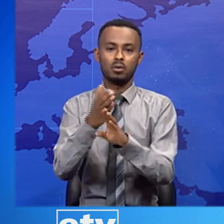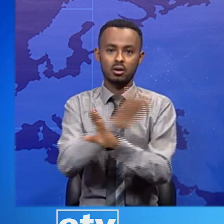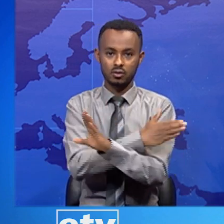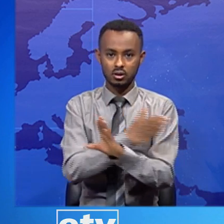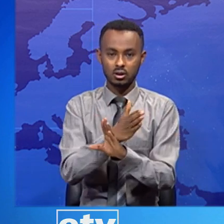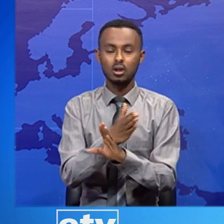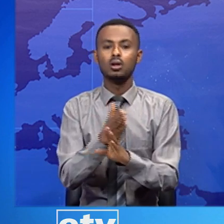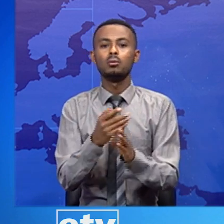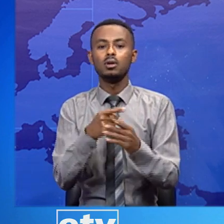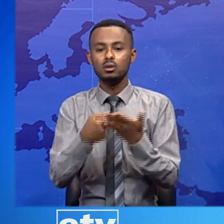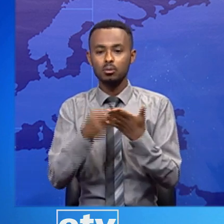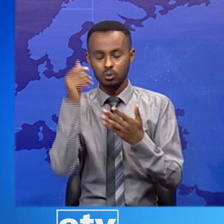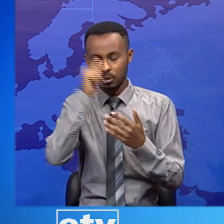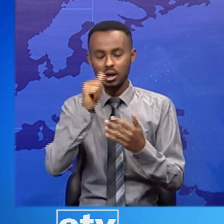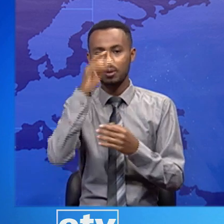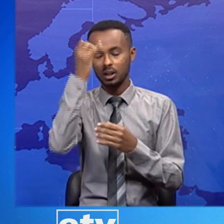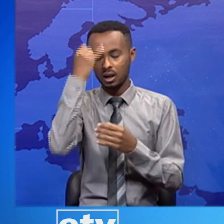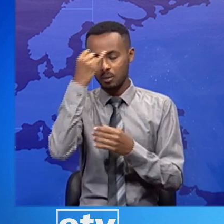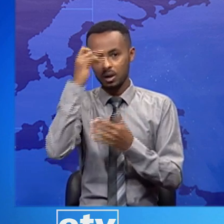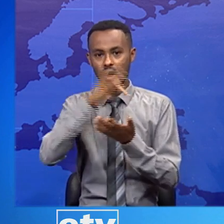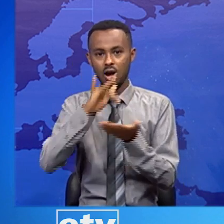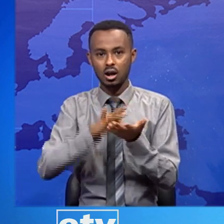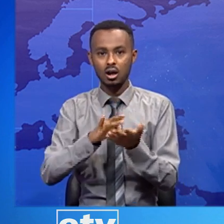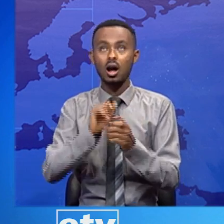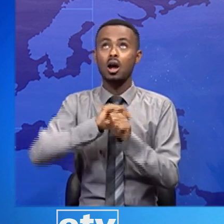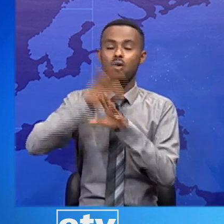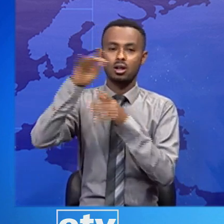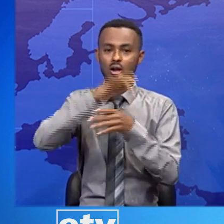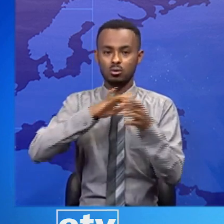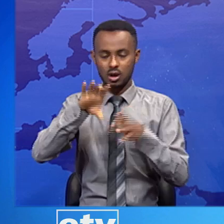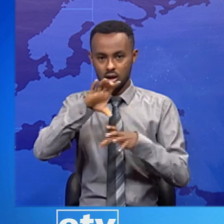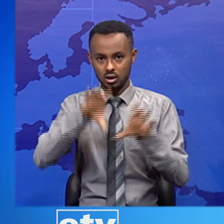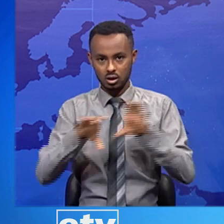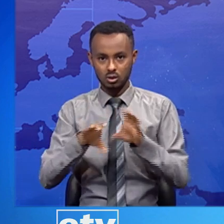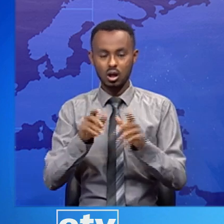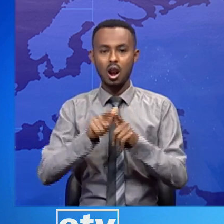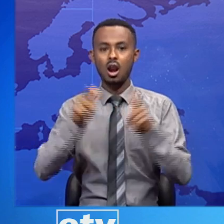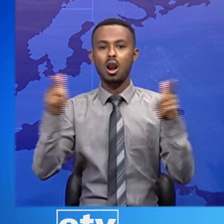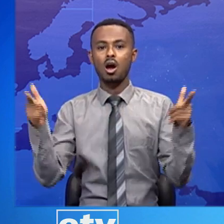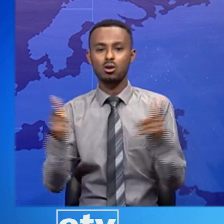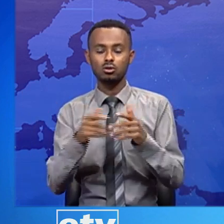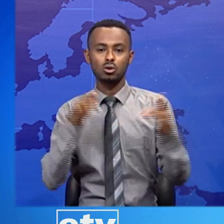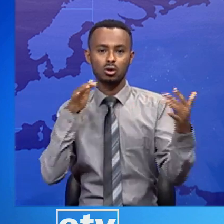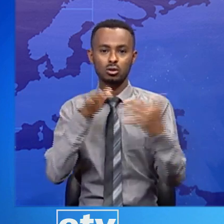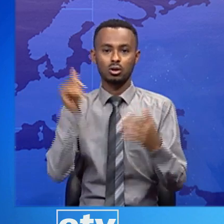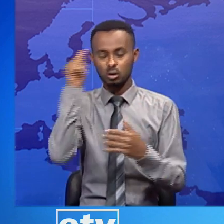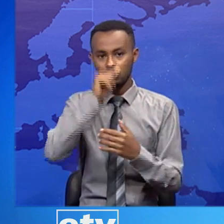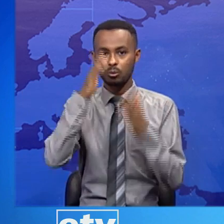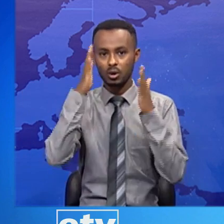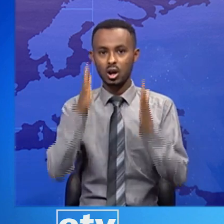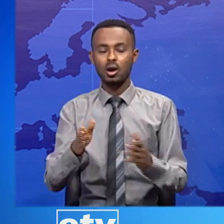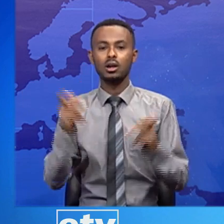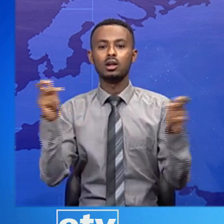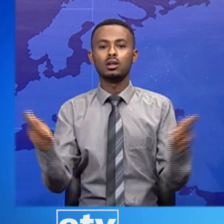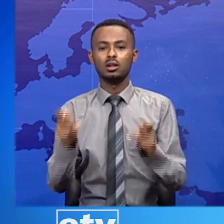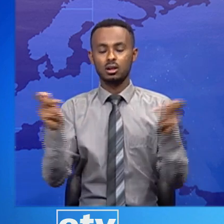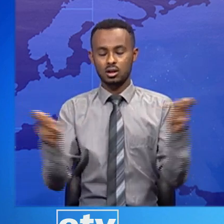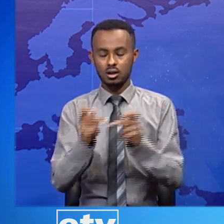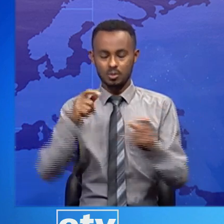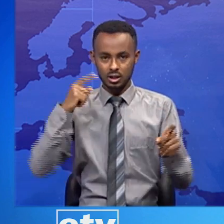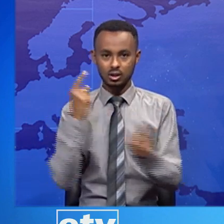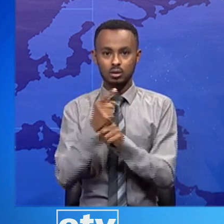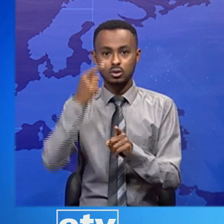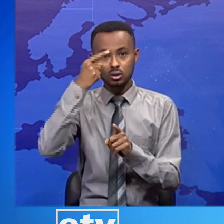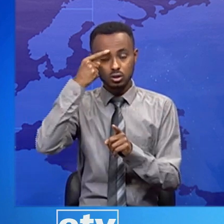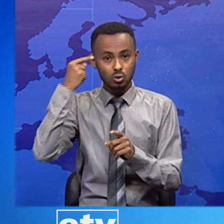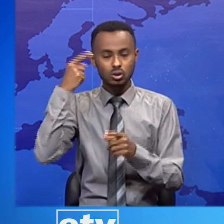ስታም በኢትዮጵያና በጣሊያን ኢትዮጵያና በጣሊያን ተካከል ተካሏን ተራሮች ተካላው ባዶን ጦር ተካላው ያለው ኢትዮጵያና ኢትዮጵያው ያረግጥን